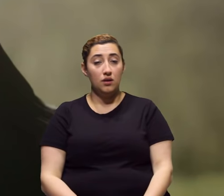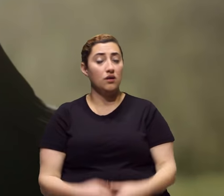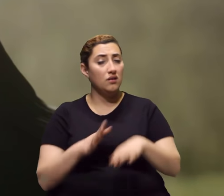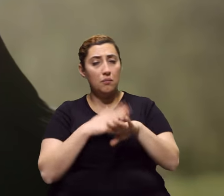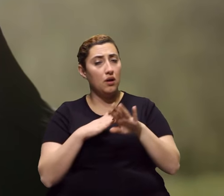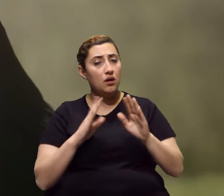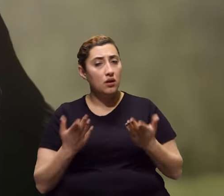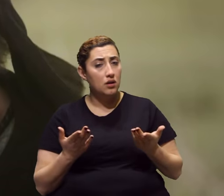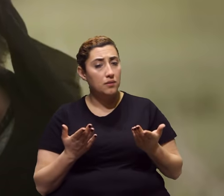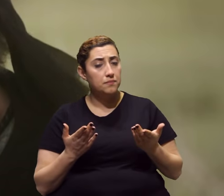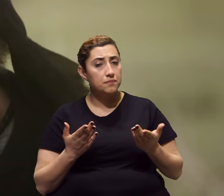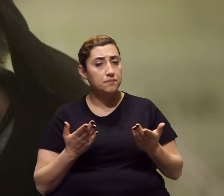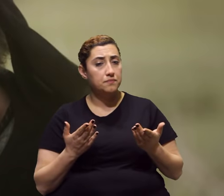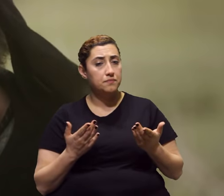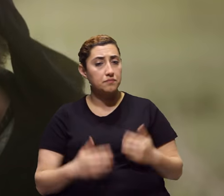Sebep?